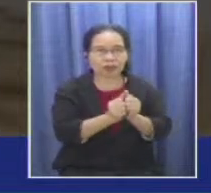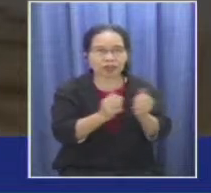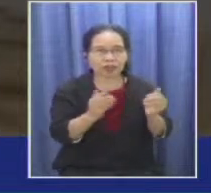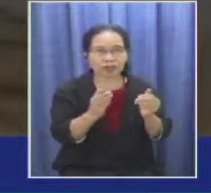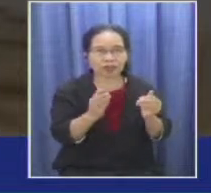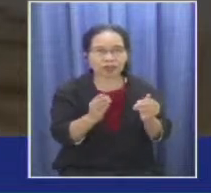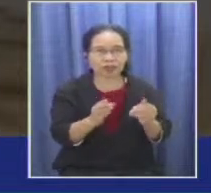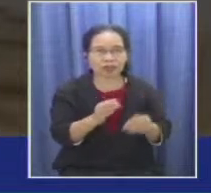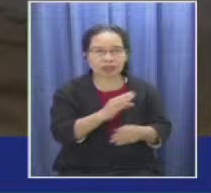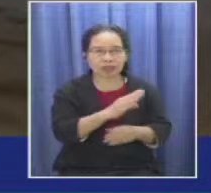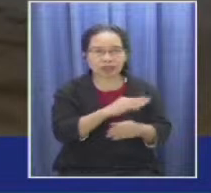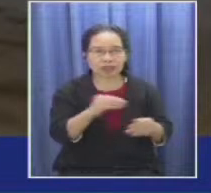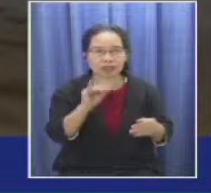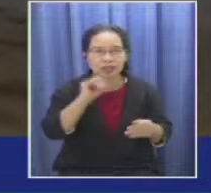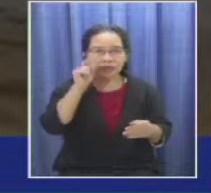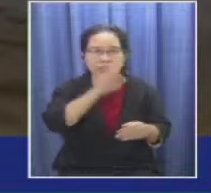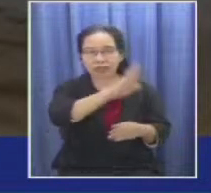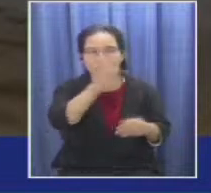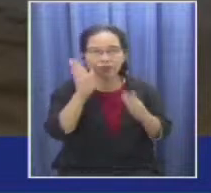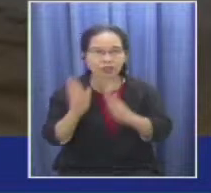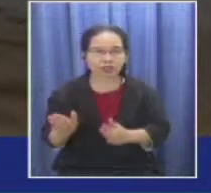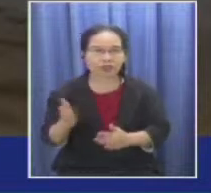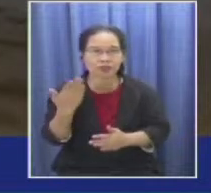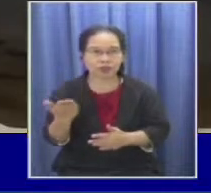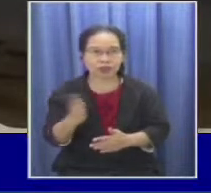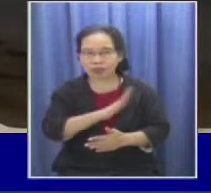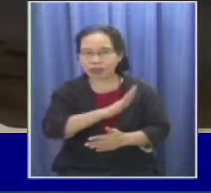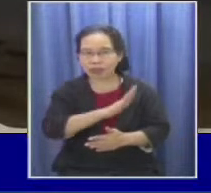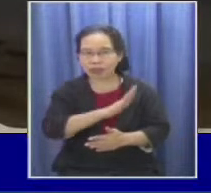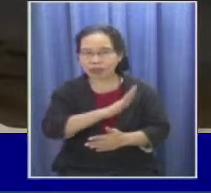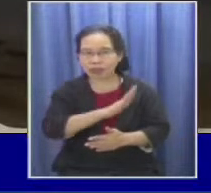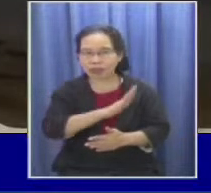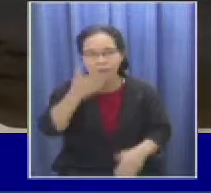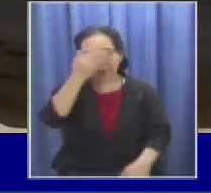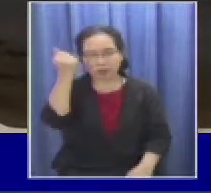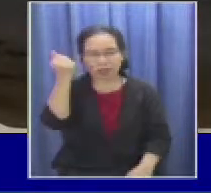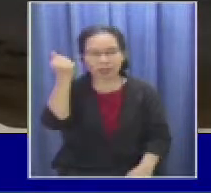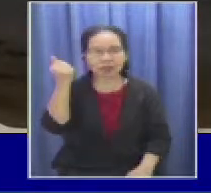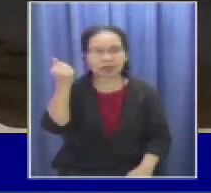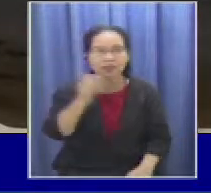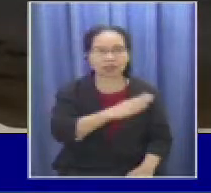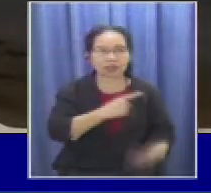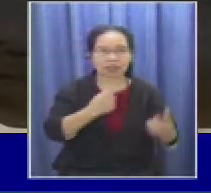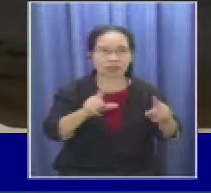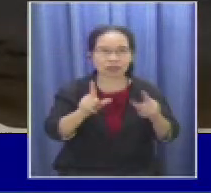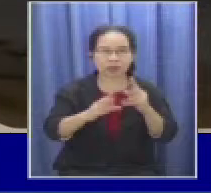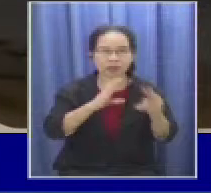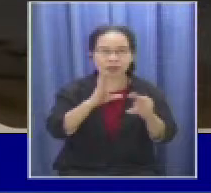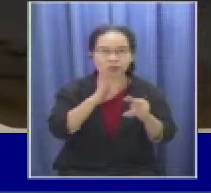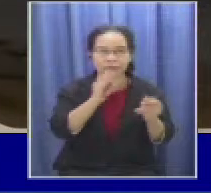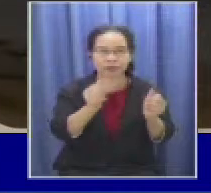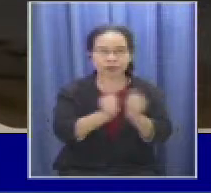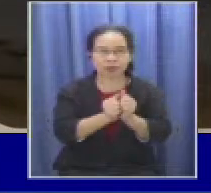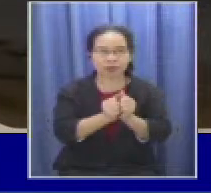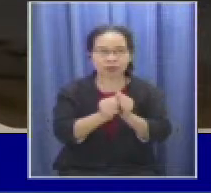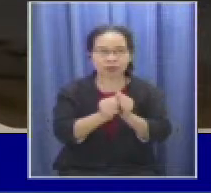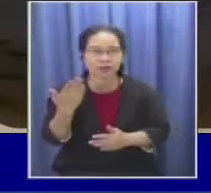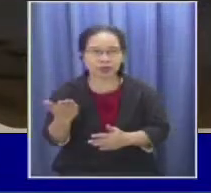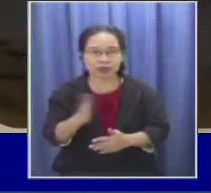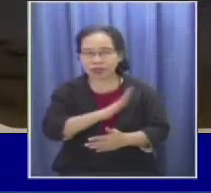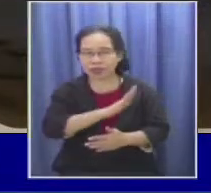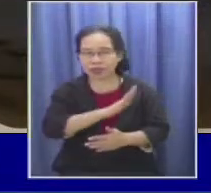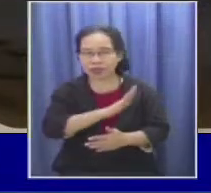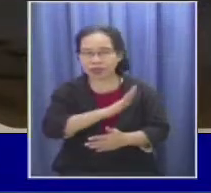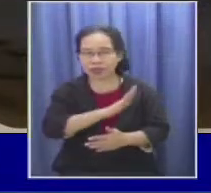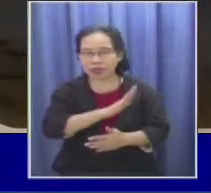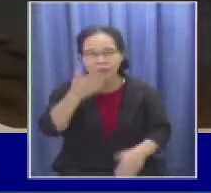wo ho nkyerɛw mama ye nkenkan Hebrews 13:5 when Nyankopon say mo emasi